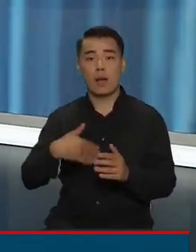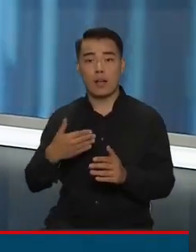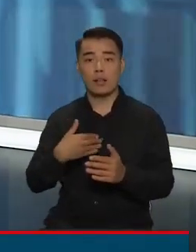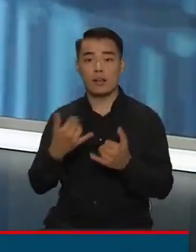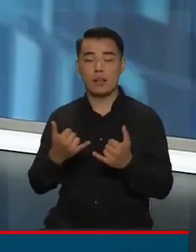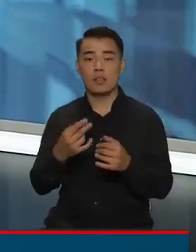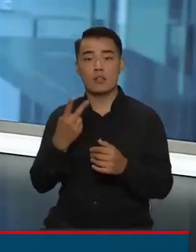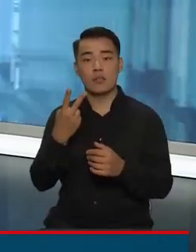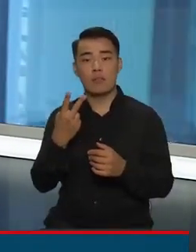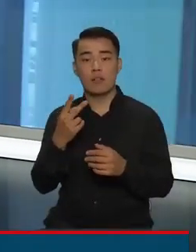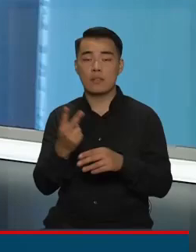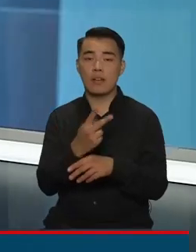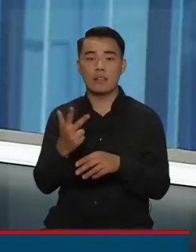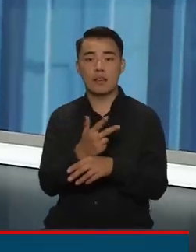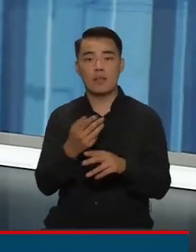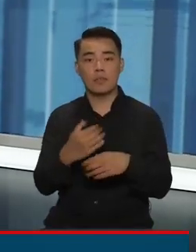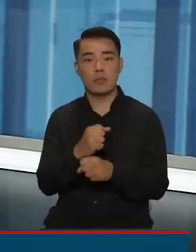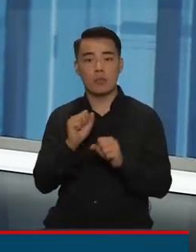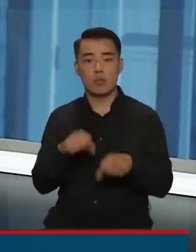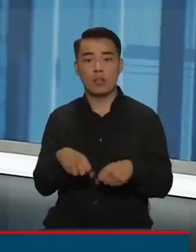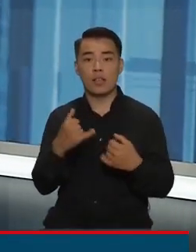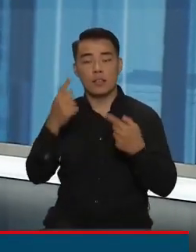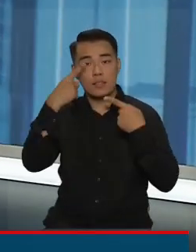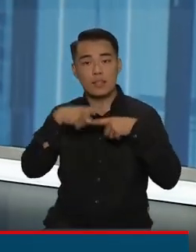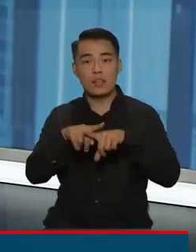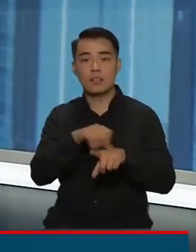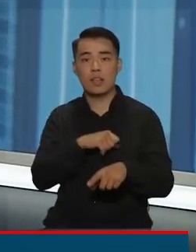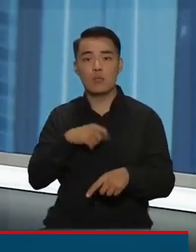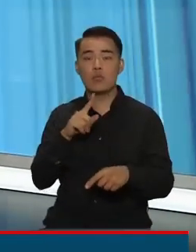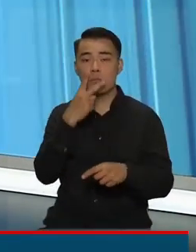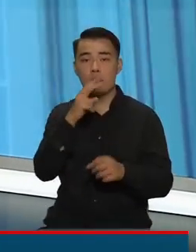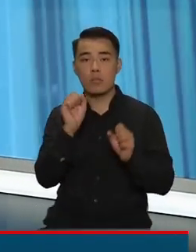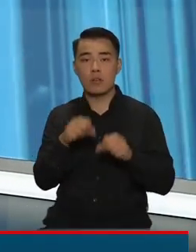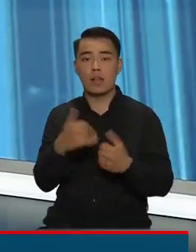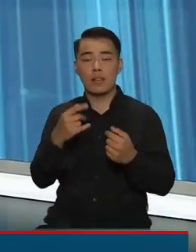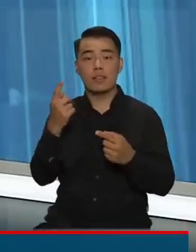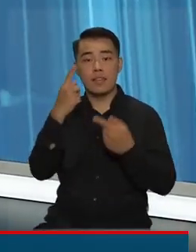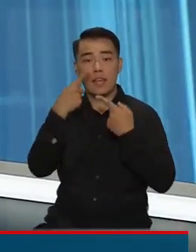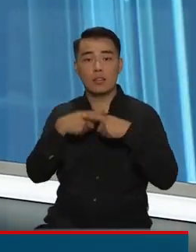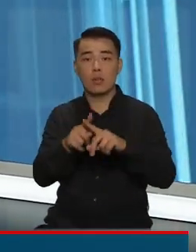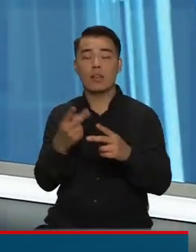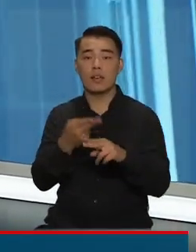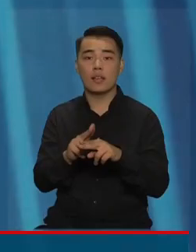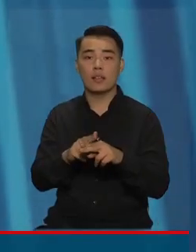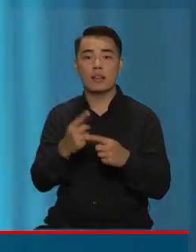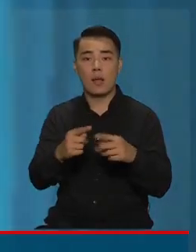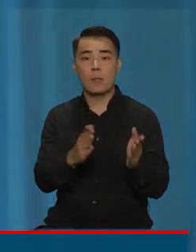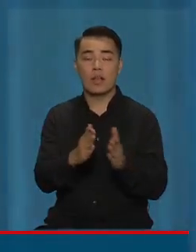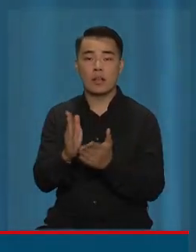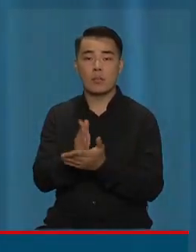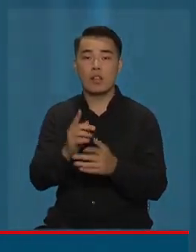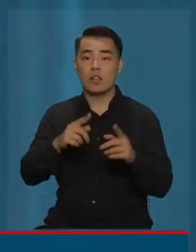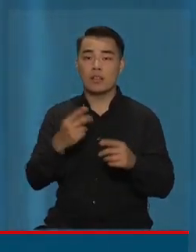бір 2-3 есе кем болатын еді. Технология деп сіз нені меңзеп тұрсыз қазір? Технология деген ол бір қатар зат. Біріншіден ол